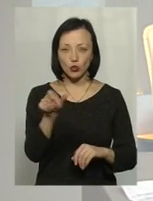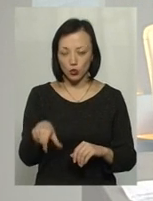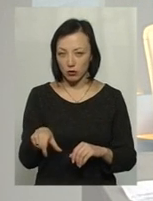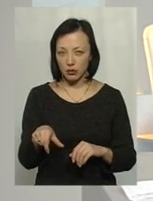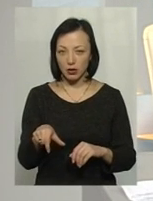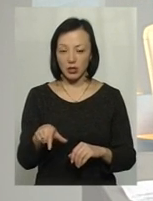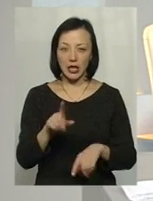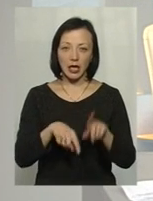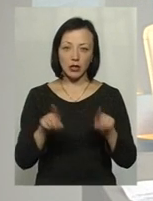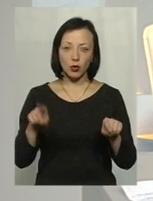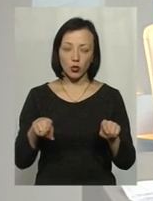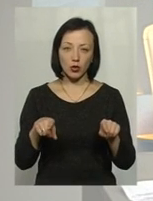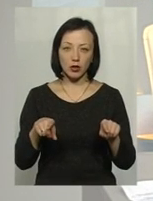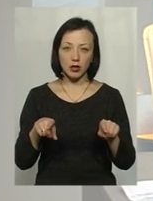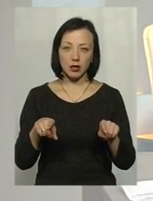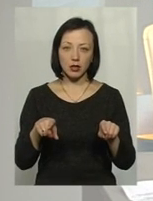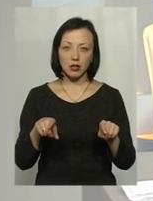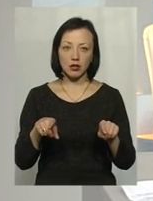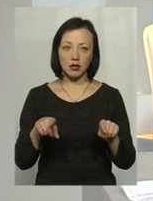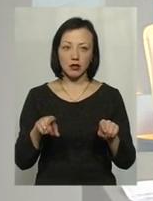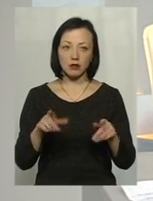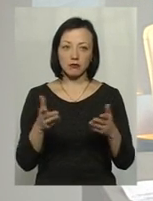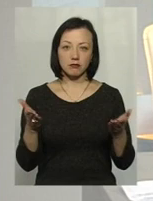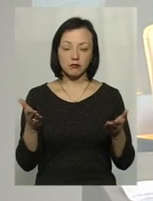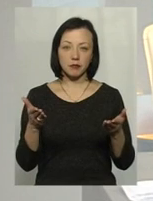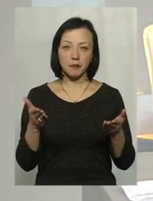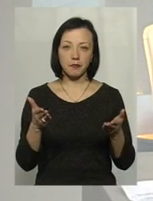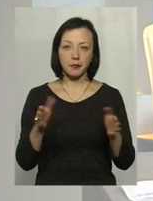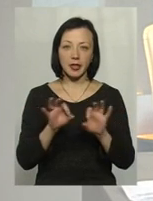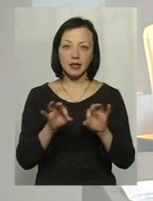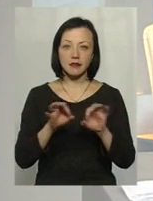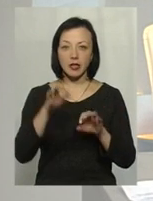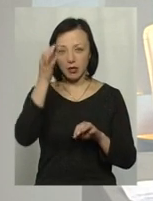гинуть інколи зведення поліцейських